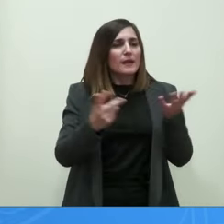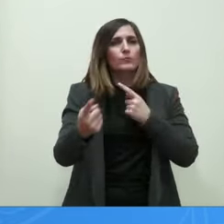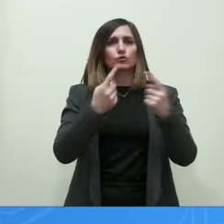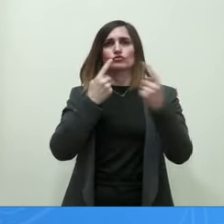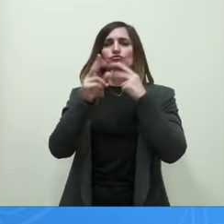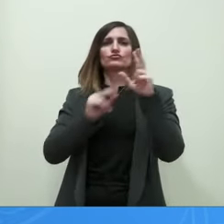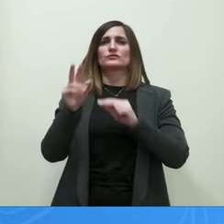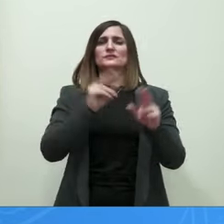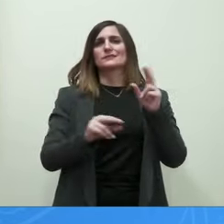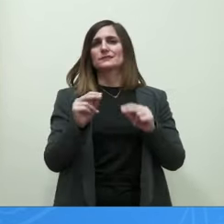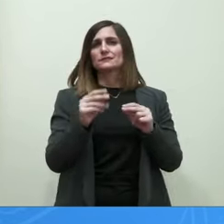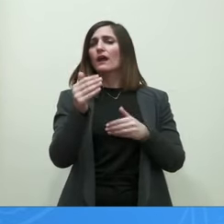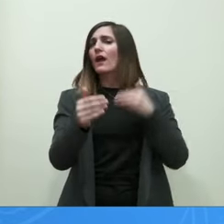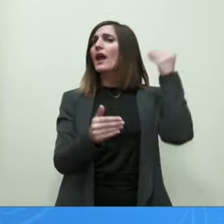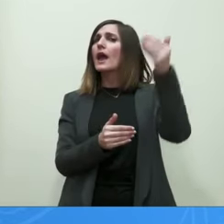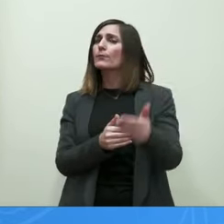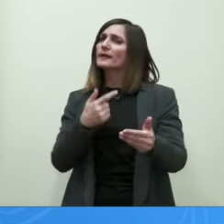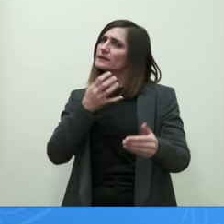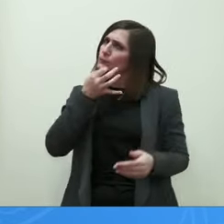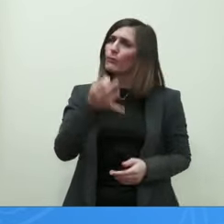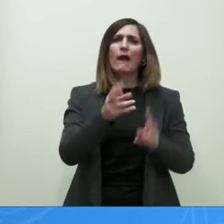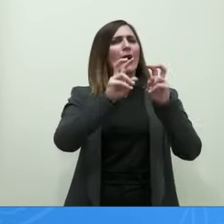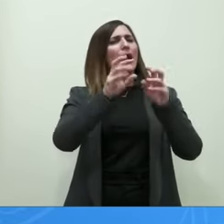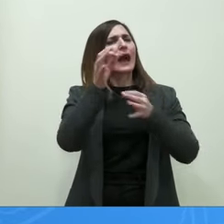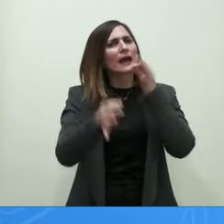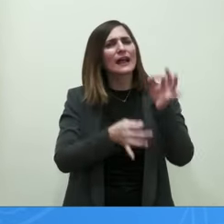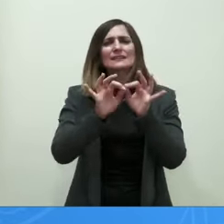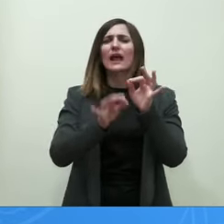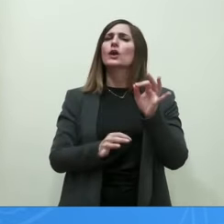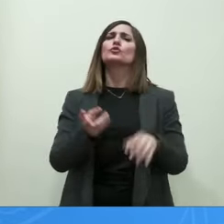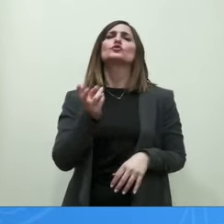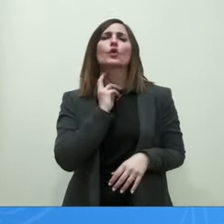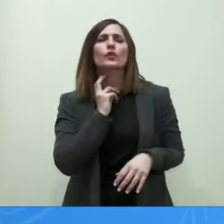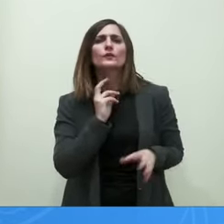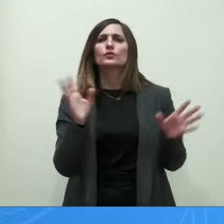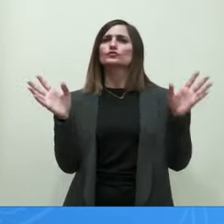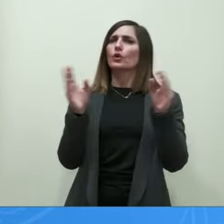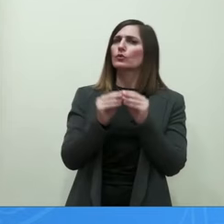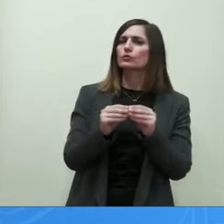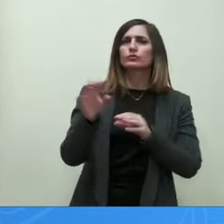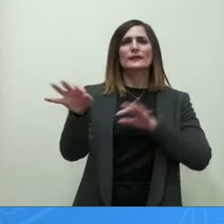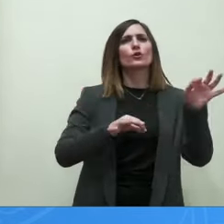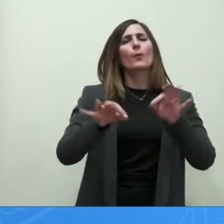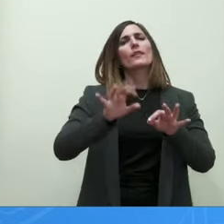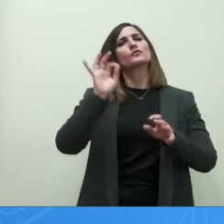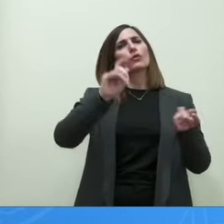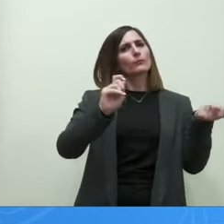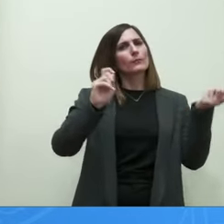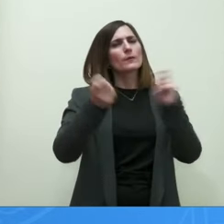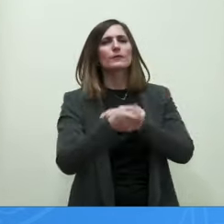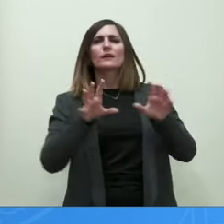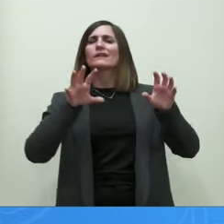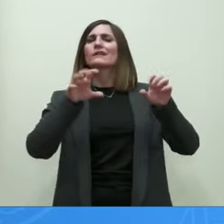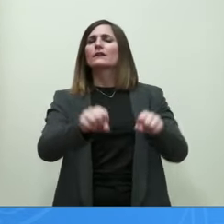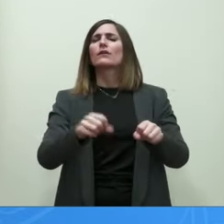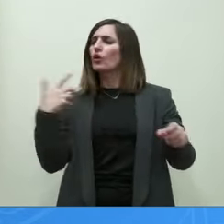συζητούνται. Εμείς την επόμενη θα φέρουμε αναλυτικά τους κωδικούς των προσαπαλωτρίωση οικοπαίδων και χώρων